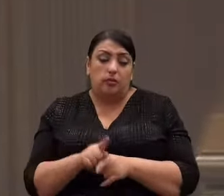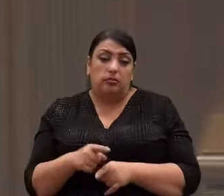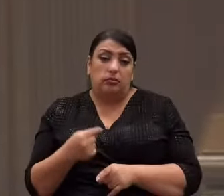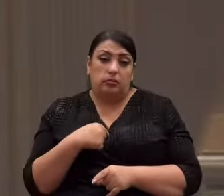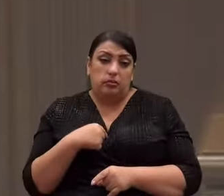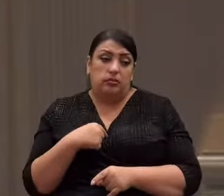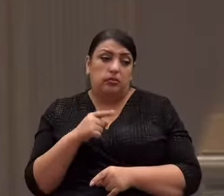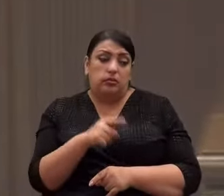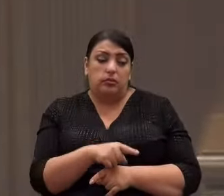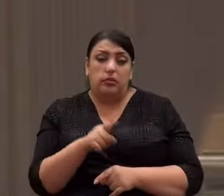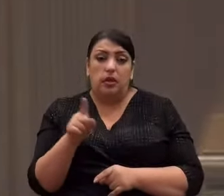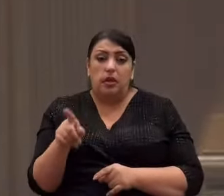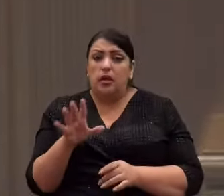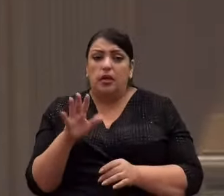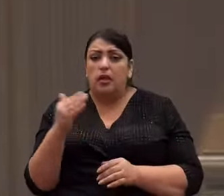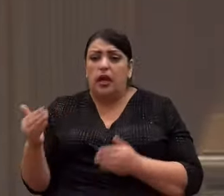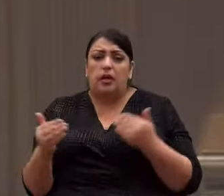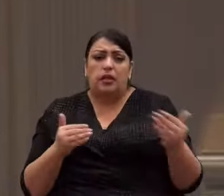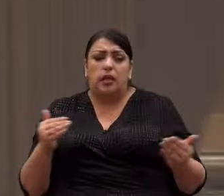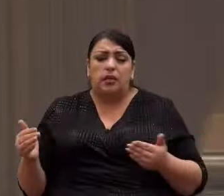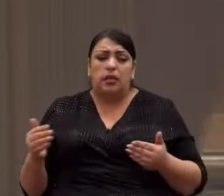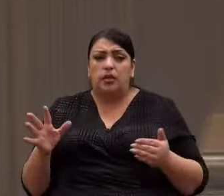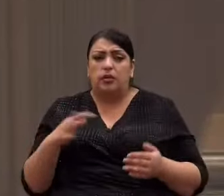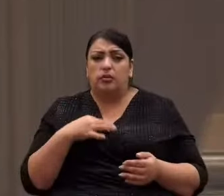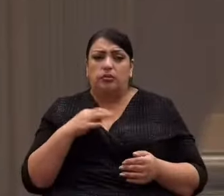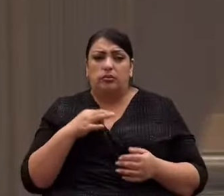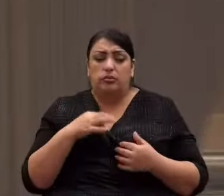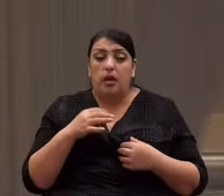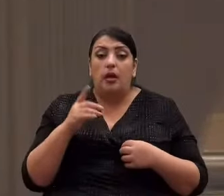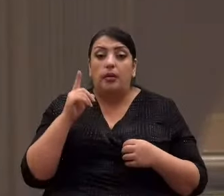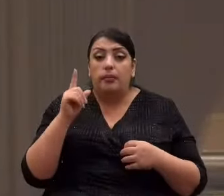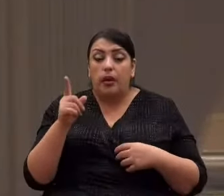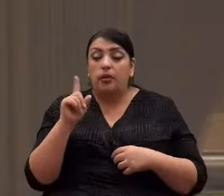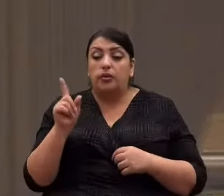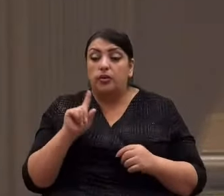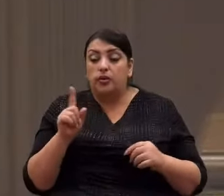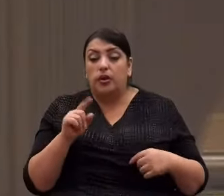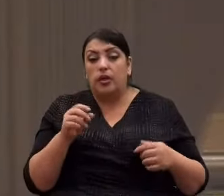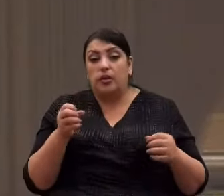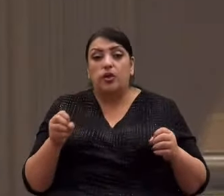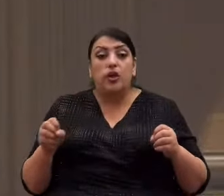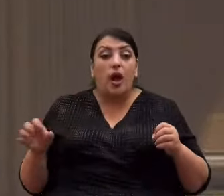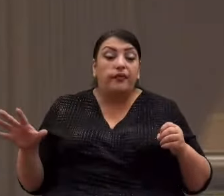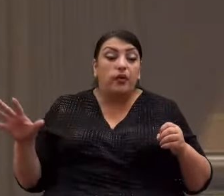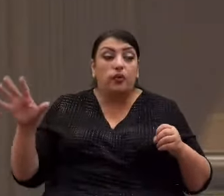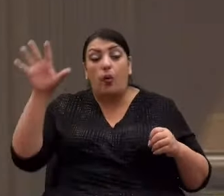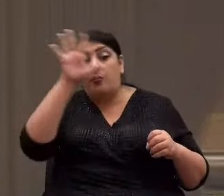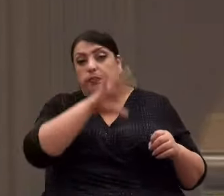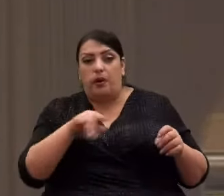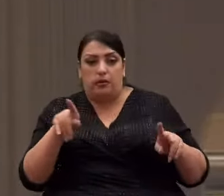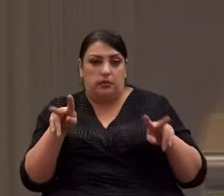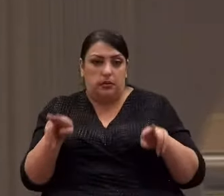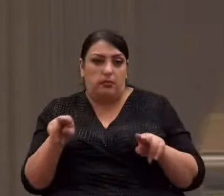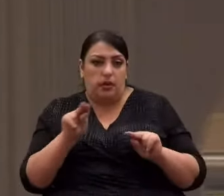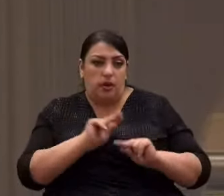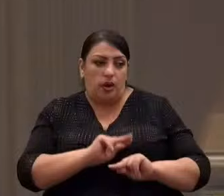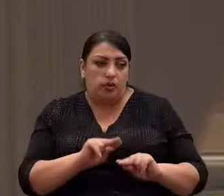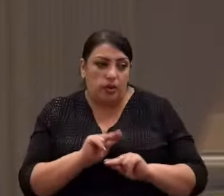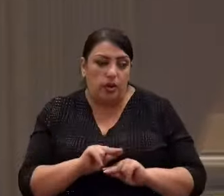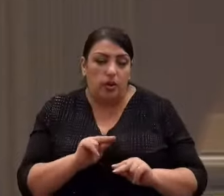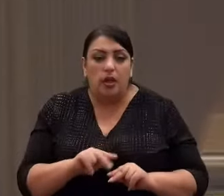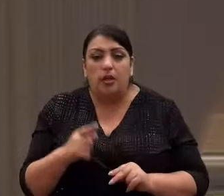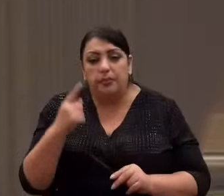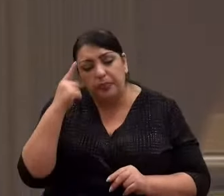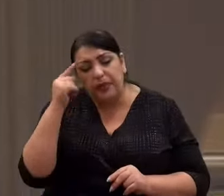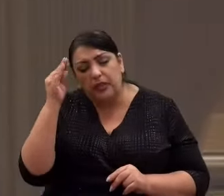մեր կարույցին չի վերաբերում, սա առհասարակ վերաբերում է ամբողջ իրավապահամակարգին, սա ընդամենը միտք, սա